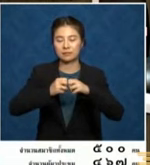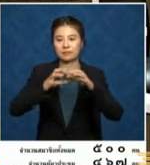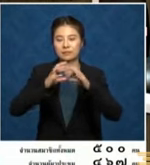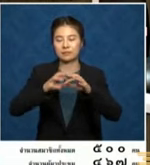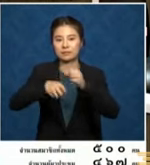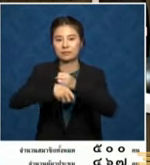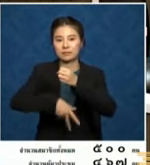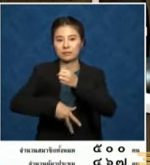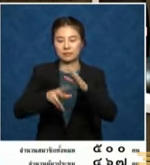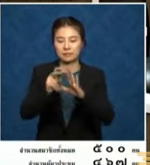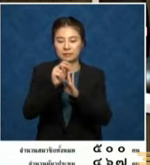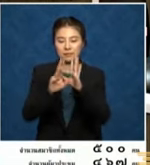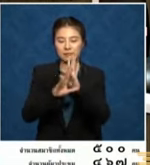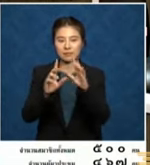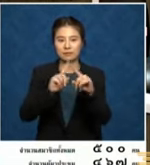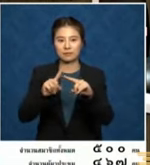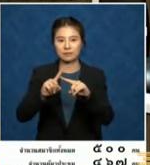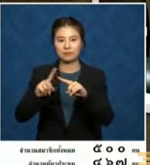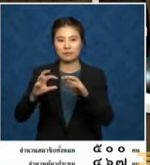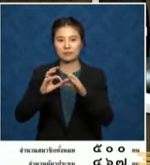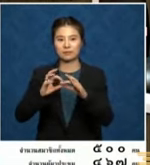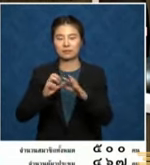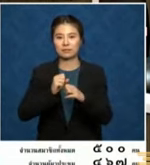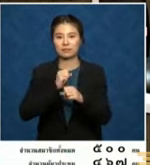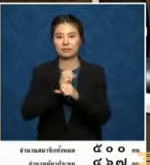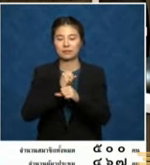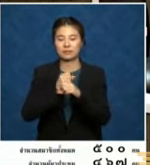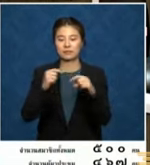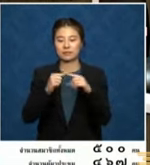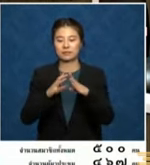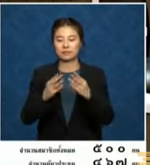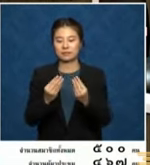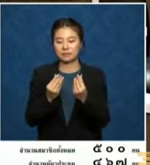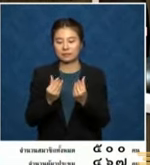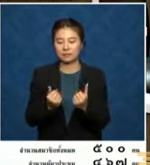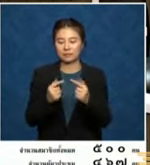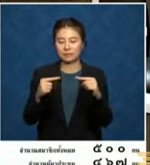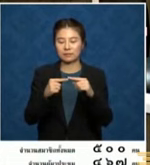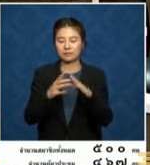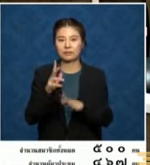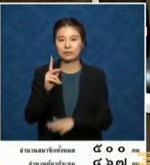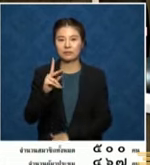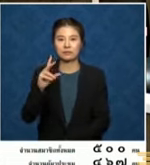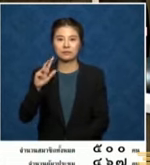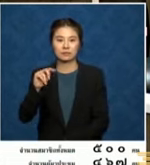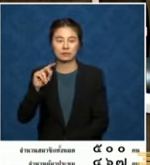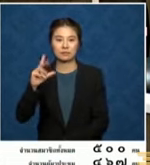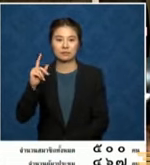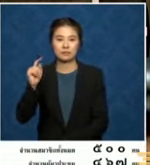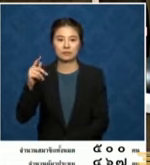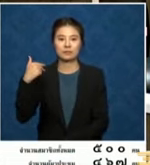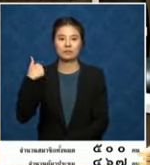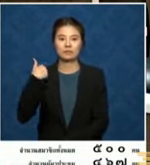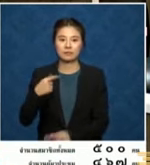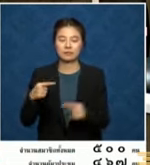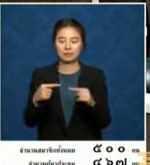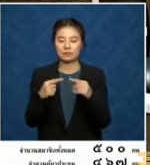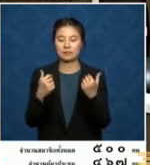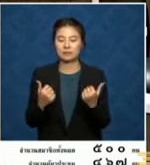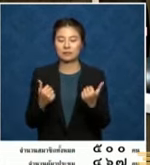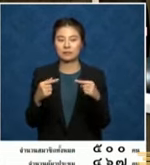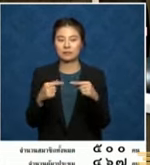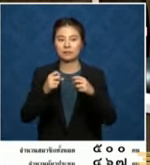ยบายนะครับที่จะแก้ปัญหาเรื่องที่ดินโดยเฉพาะเรื่องของที่เราที่ชาวบ้านเรียกว่าคทช.คทช.นะครับซึ่งในความเป็นจริงแล้วก็ยังมี